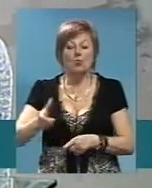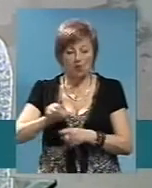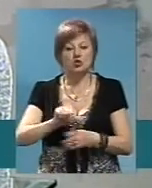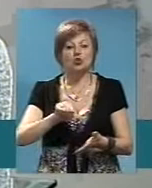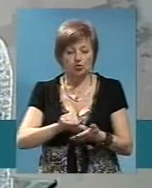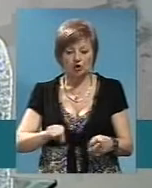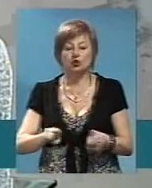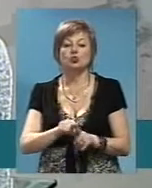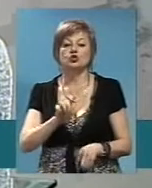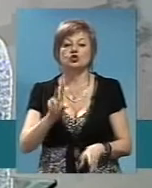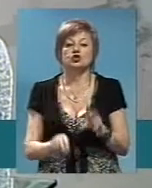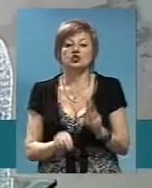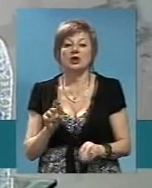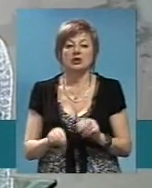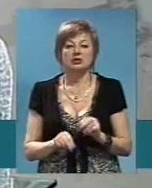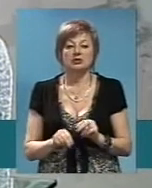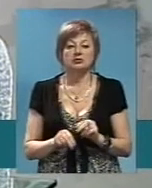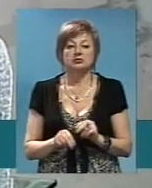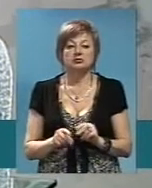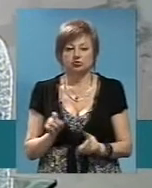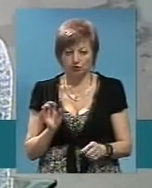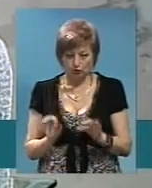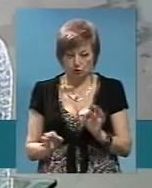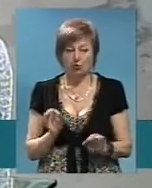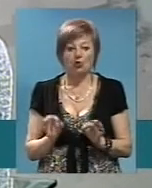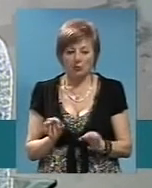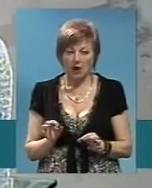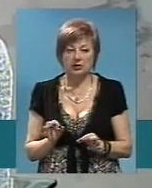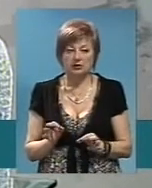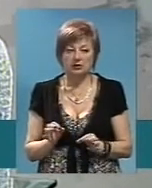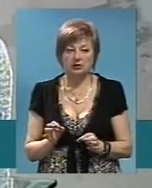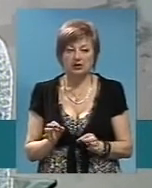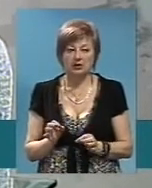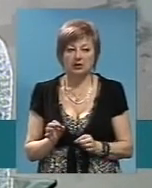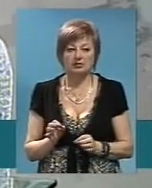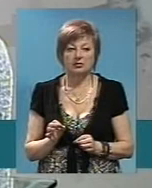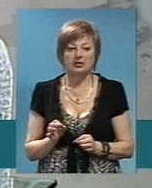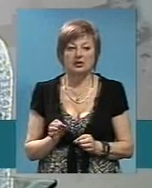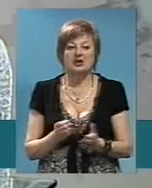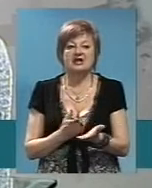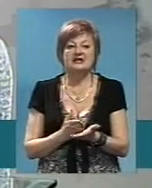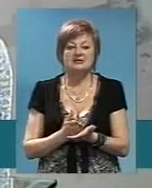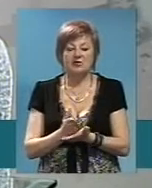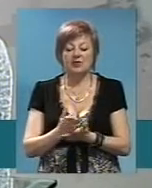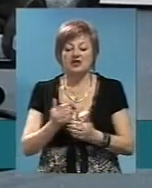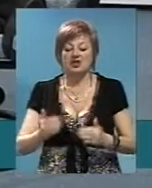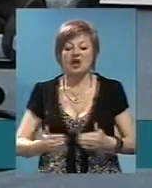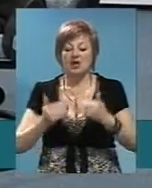також вважають це абсолютно нормальною, сприятливою нормою, яка спрямована на крок